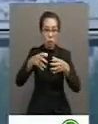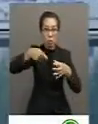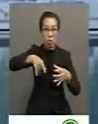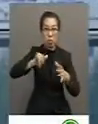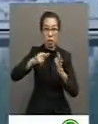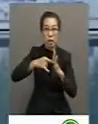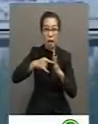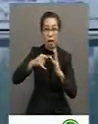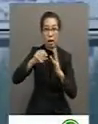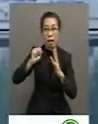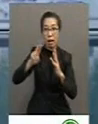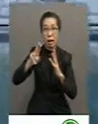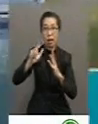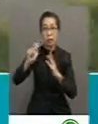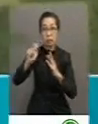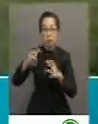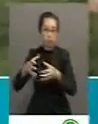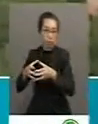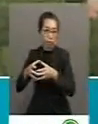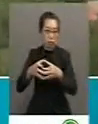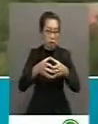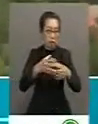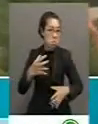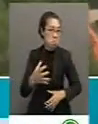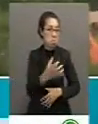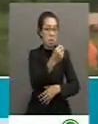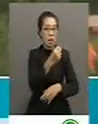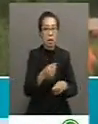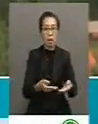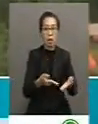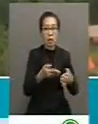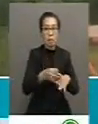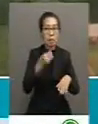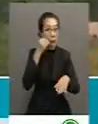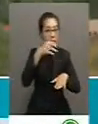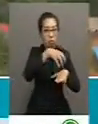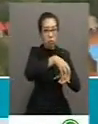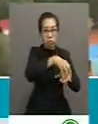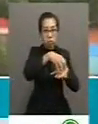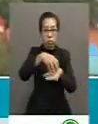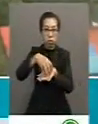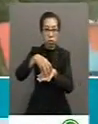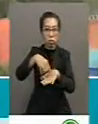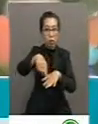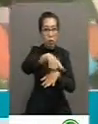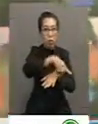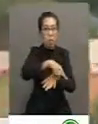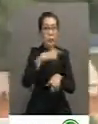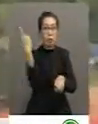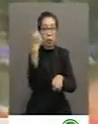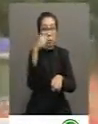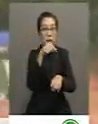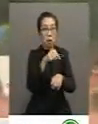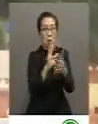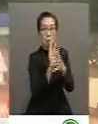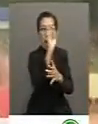าค่ะปรากฏว่าไปยึดแพหรูนะคะเป็นแพท่องเที่ยวด้วยสร้างด้วยไม้สักทั้งหลังเลยค่ะมูลค่าเบื้องต้นจาก